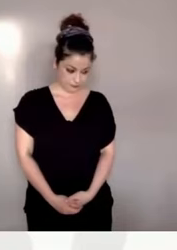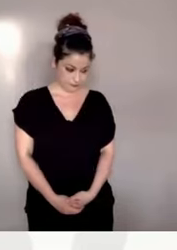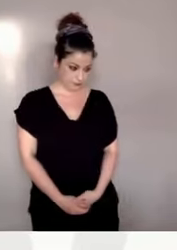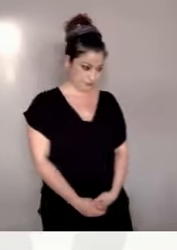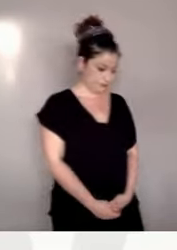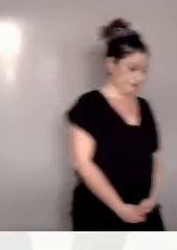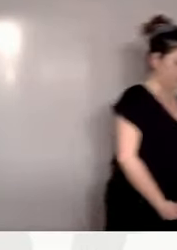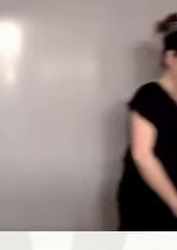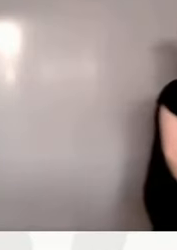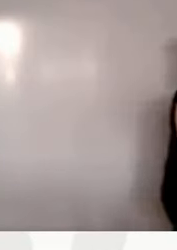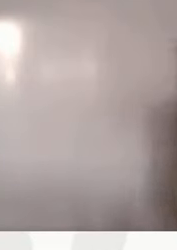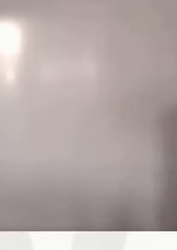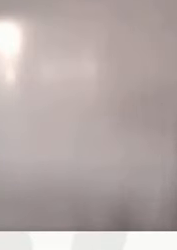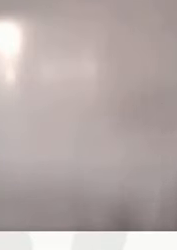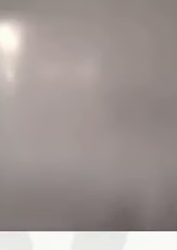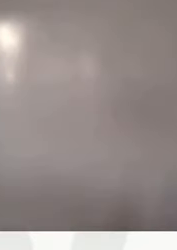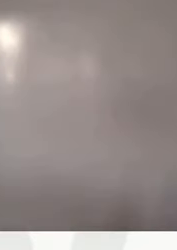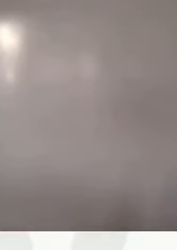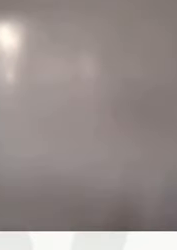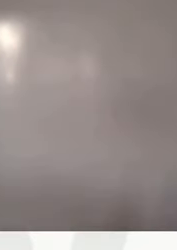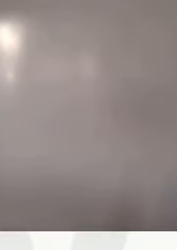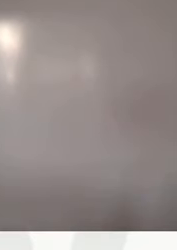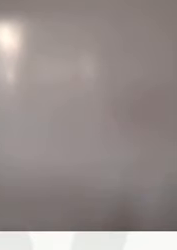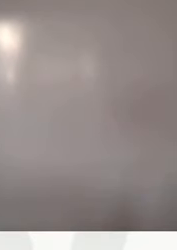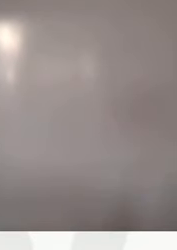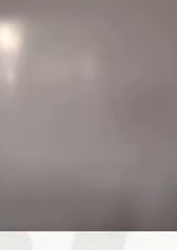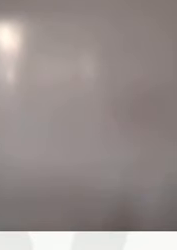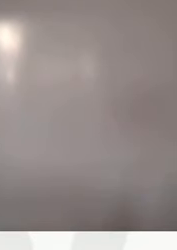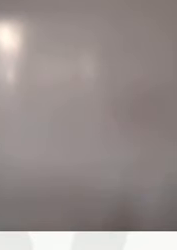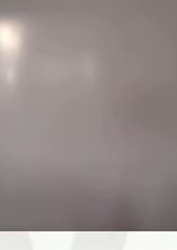Les exigences de confinement imposées